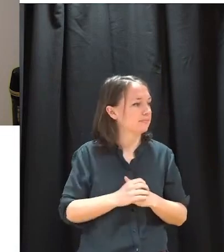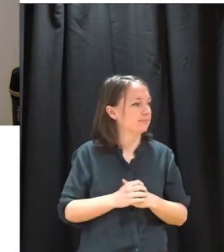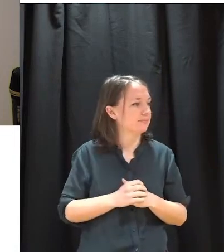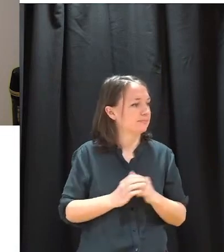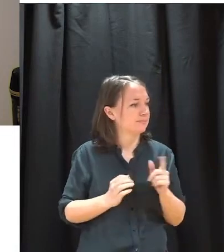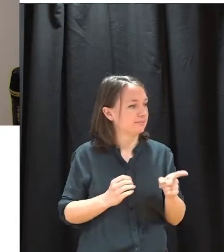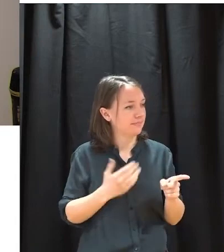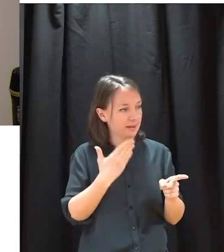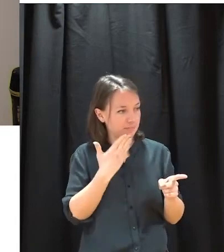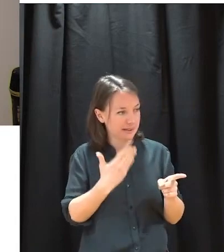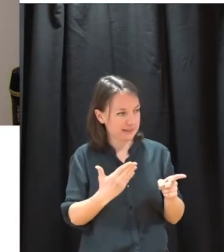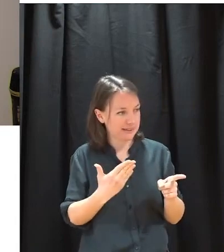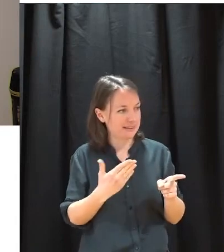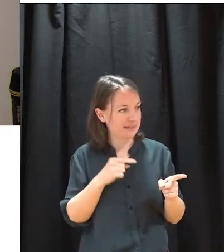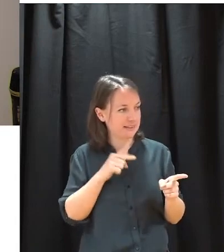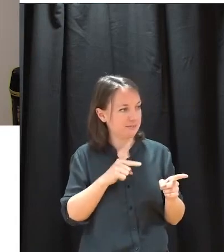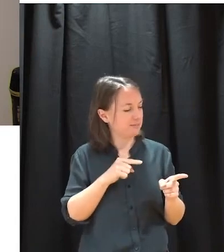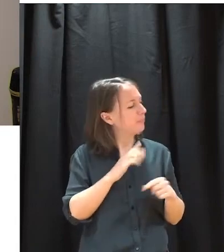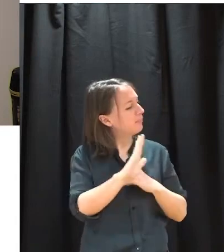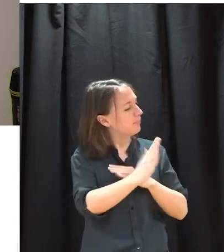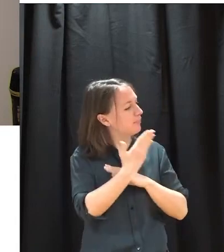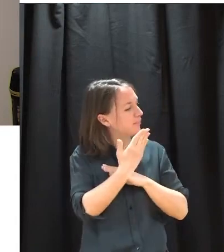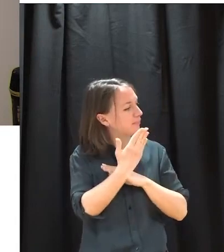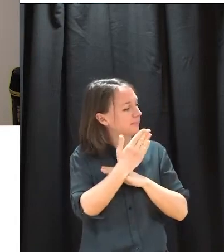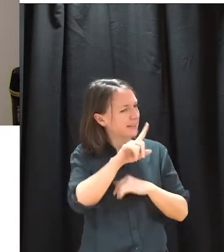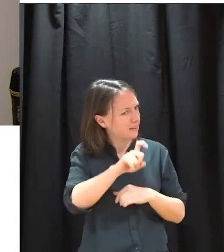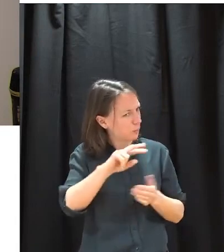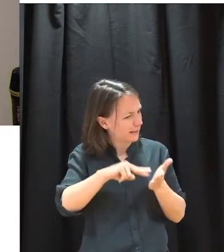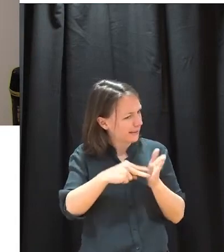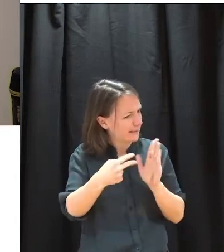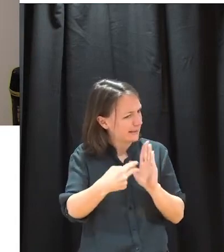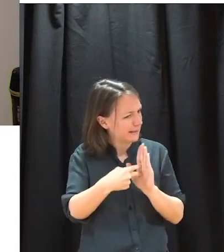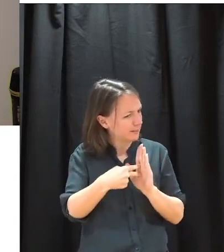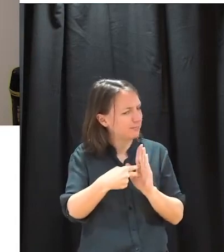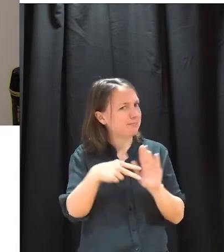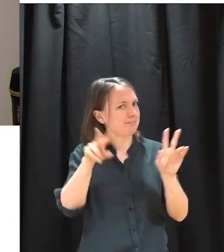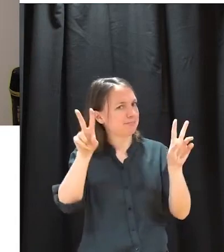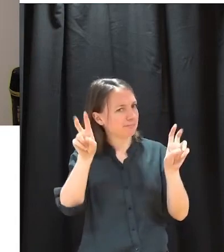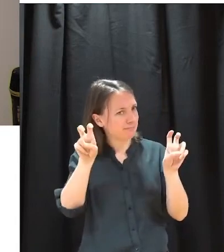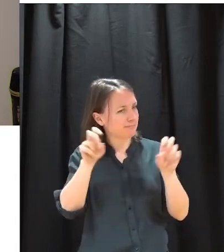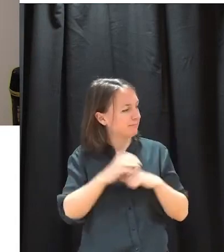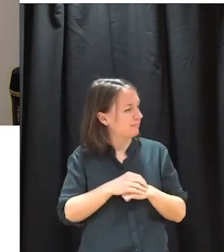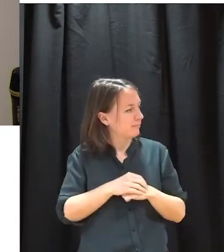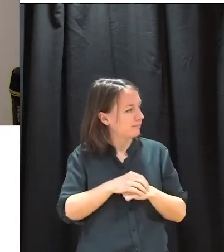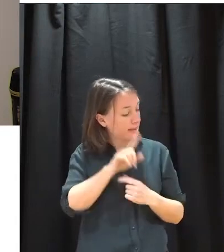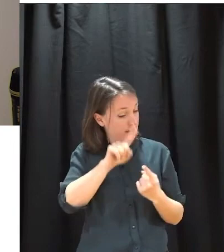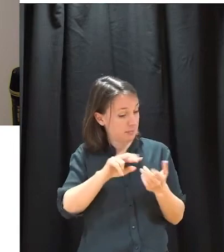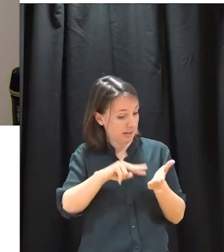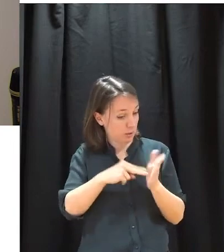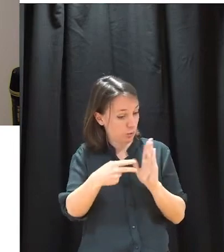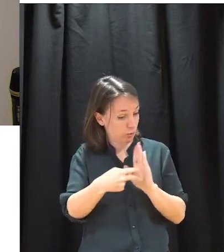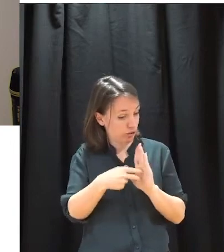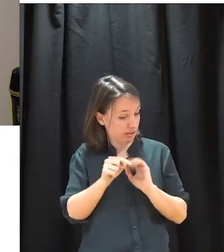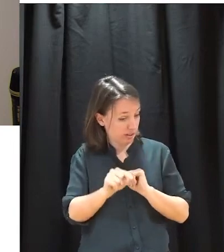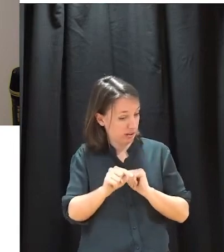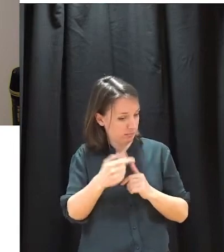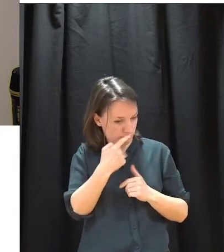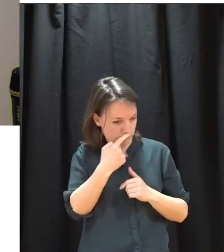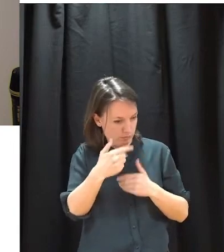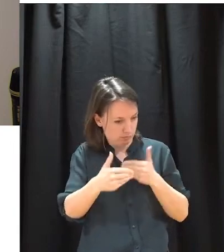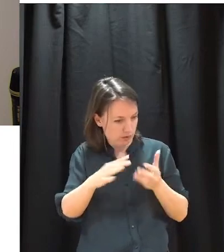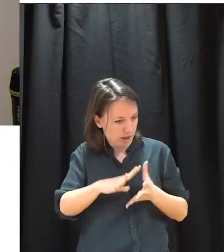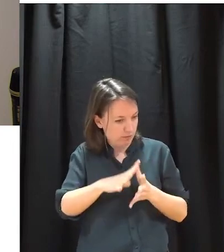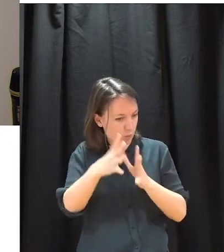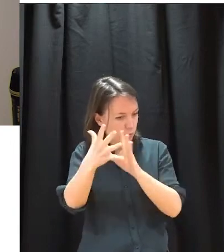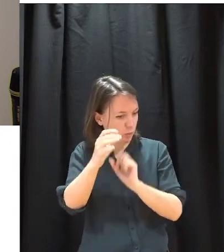Merci de votre présentation. Une question plutôt technique. Est-ce que vous voyez une évolution du point de vue de la technologie ? Parce que ça a